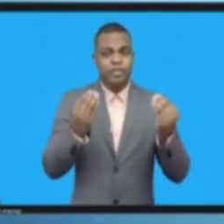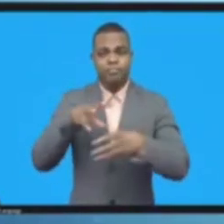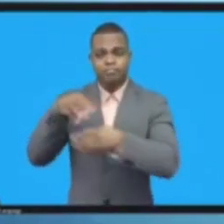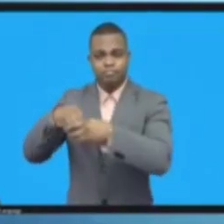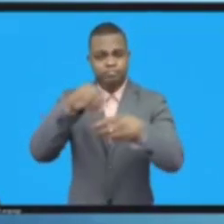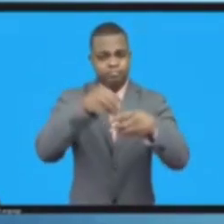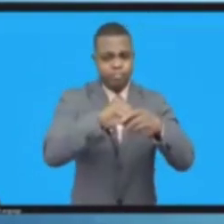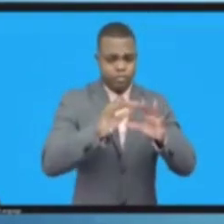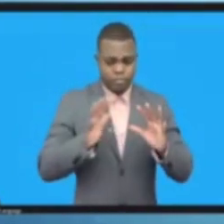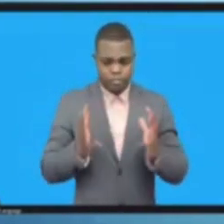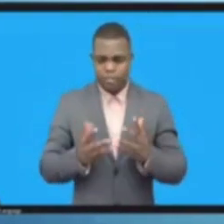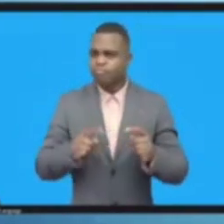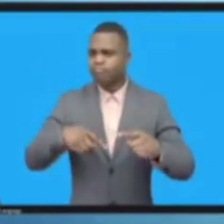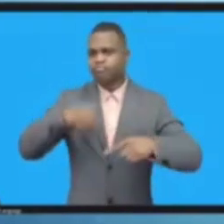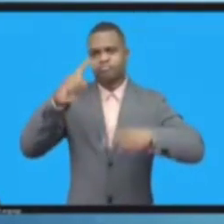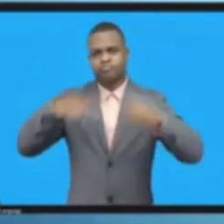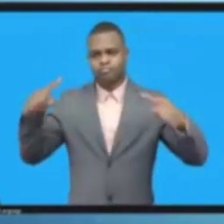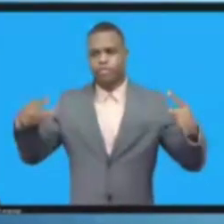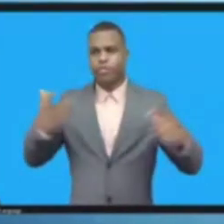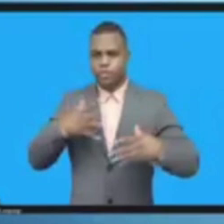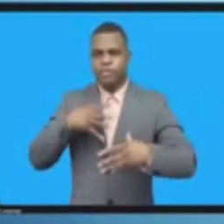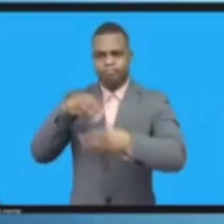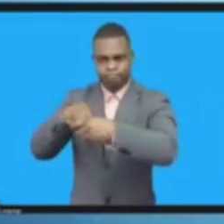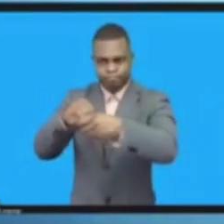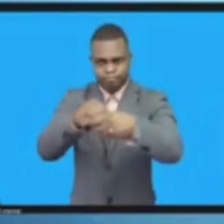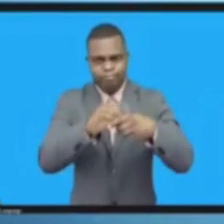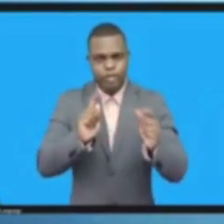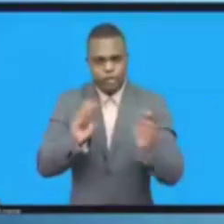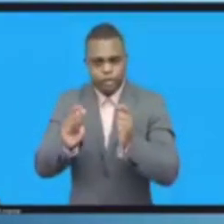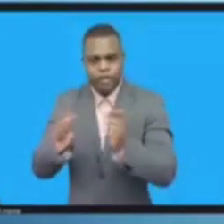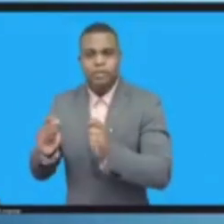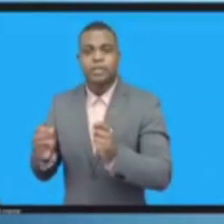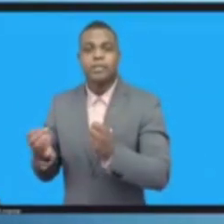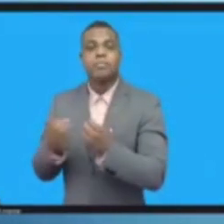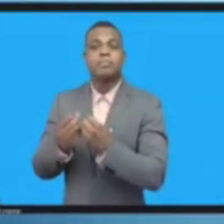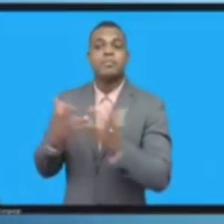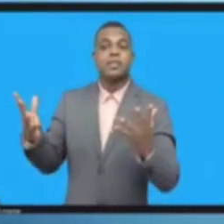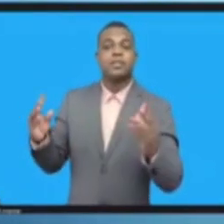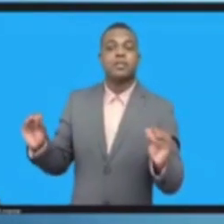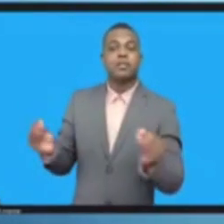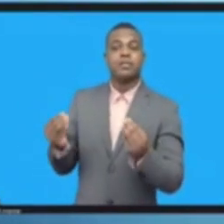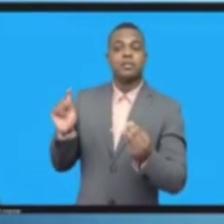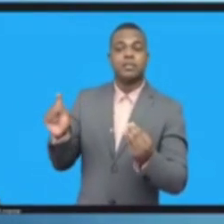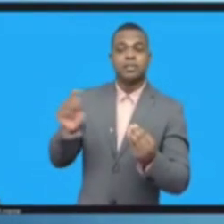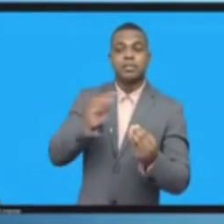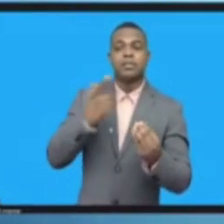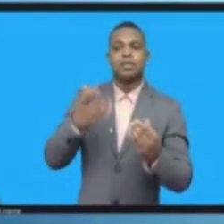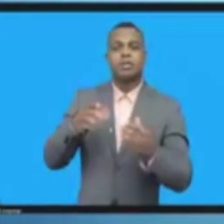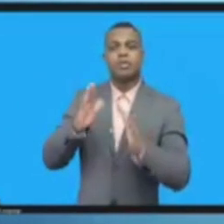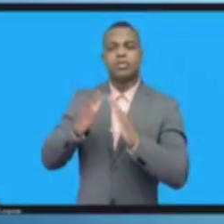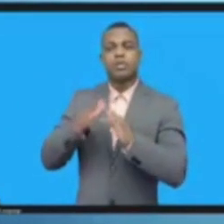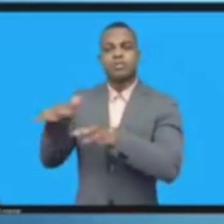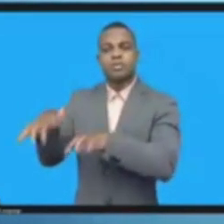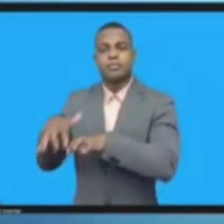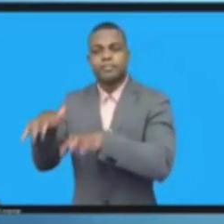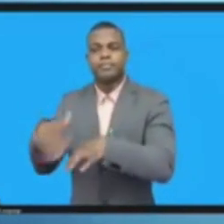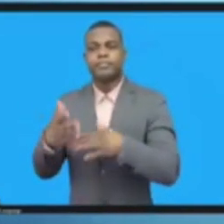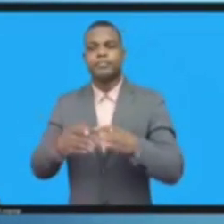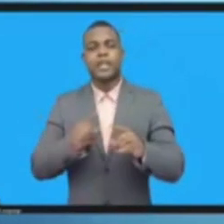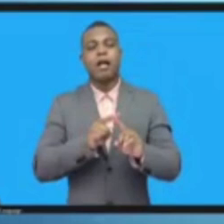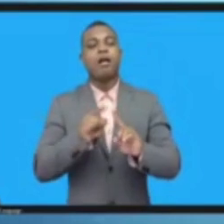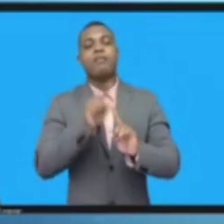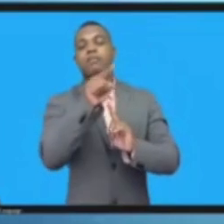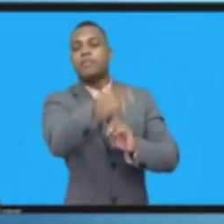discussion, que ce soit en zone rurale ou dans les communautés rurales. Certains de nos jeunes aujourd'hui font face